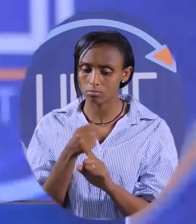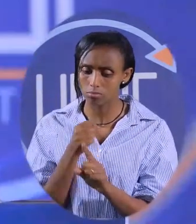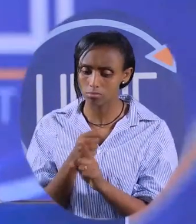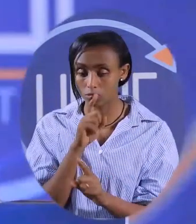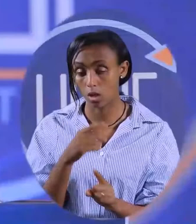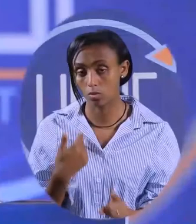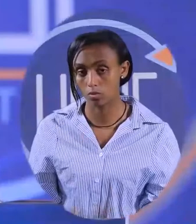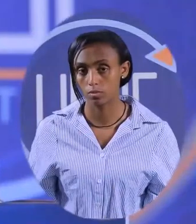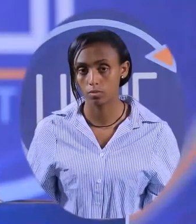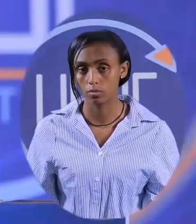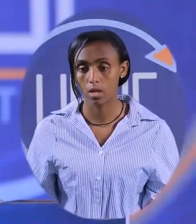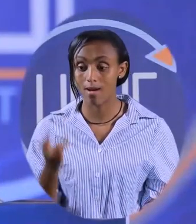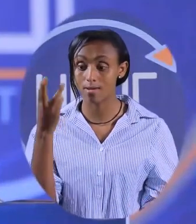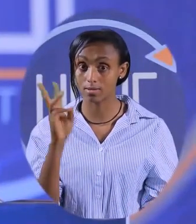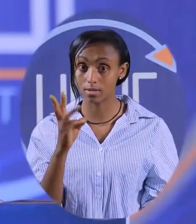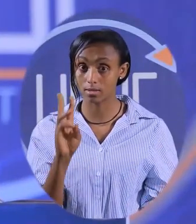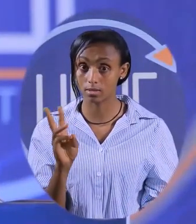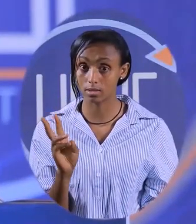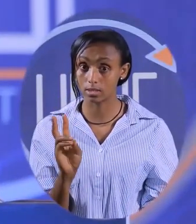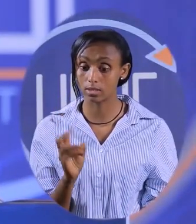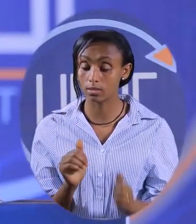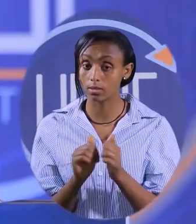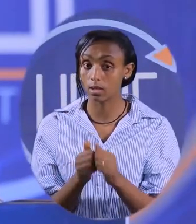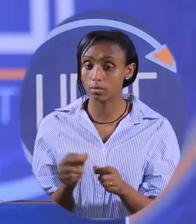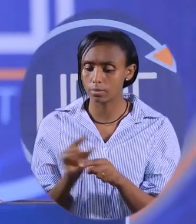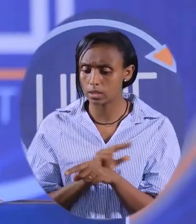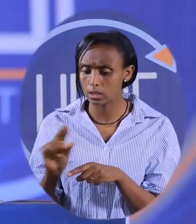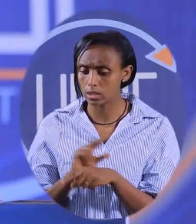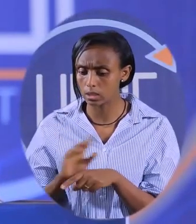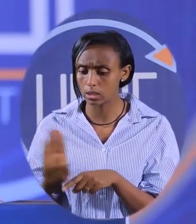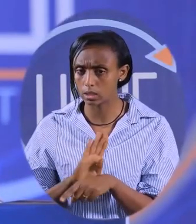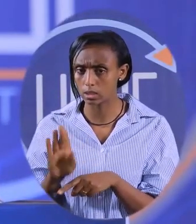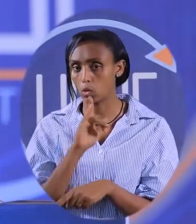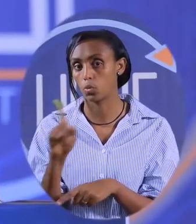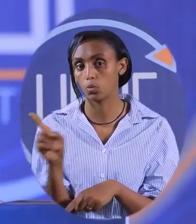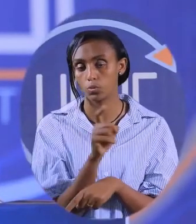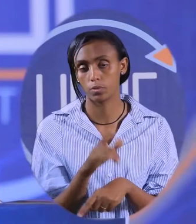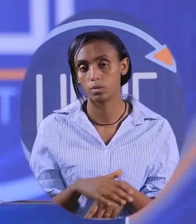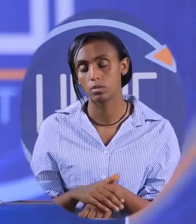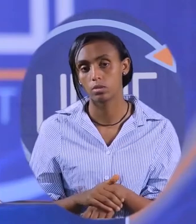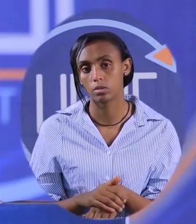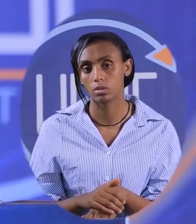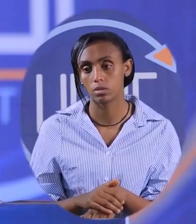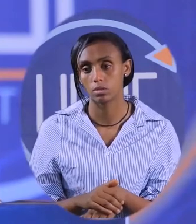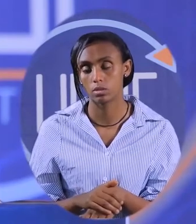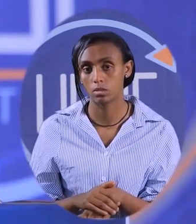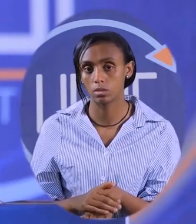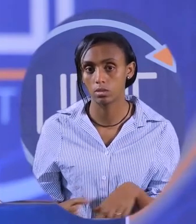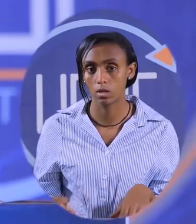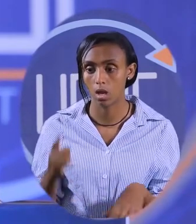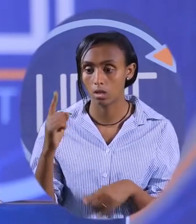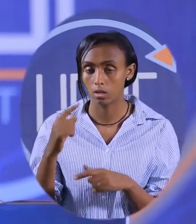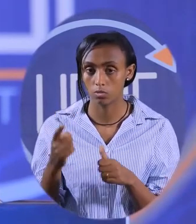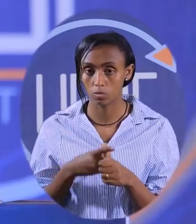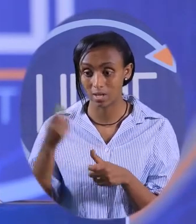ላይ 16 እንዴት ቢዚ እንደሆነ ብታዩ በምርምር የምናውቀው ነገር አለ። ግን ብዙ ከመጀመሪያ ዲግሪ